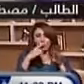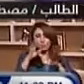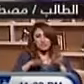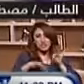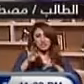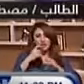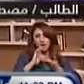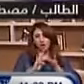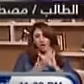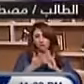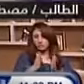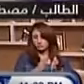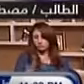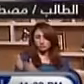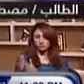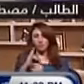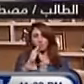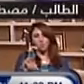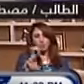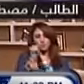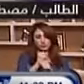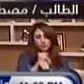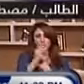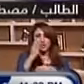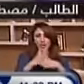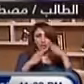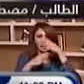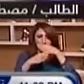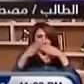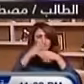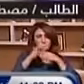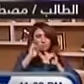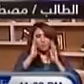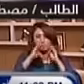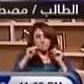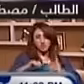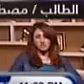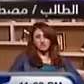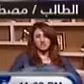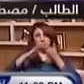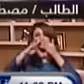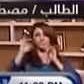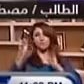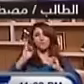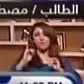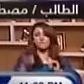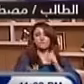صحيحة يعني. ده كان غلط يعني. طب احنا نبني، طيب بس نبني، مش كله